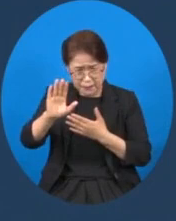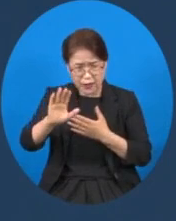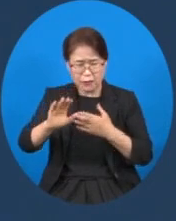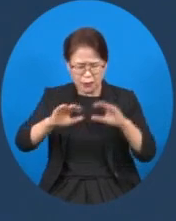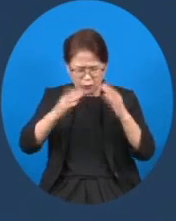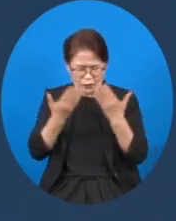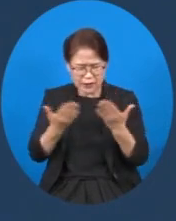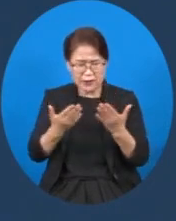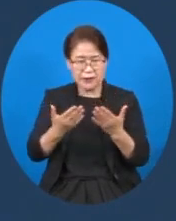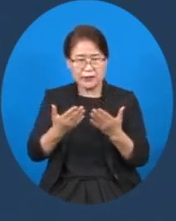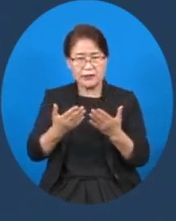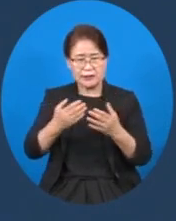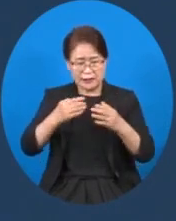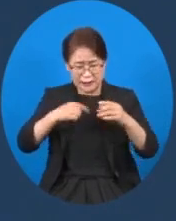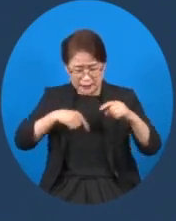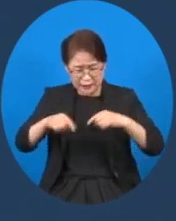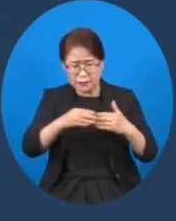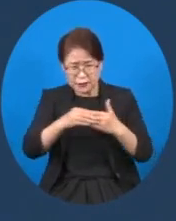거예요.